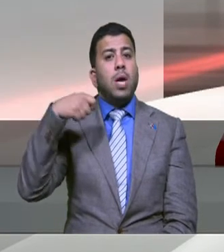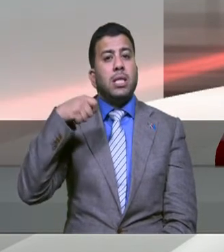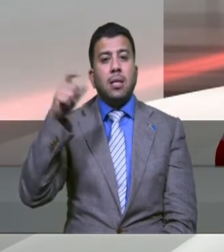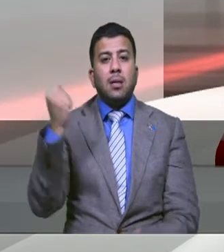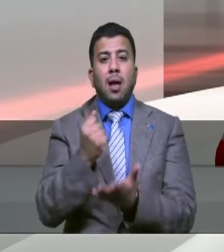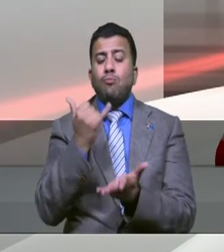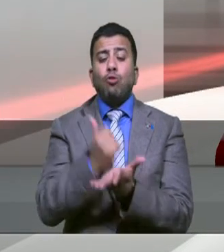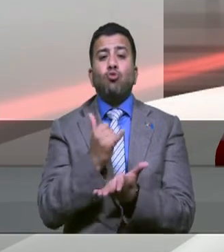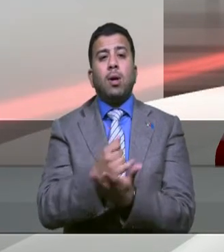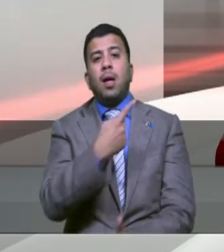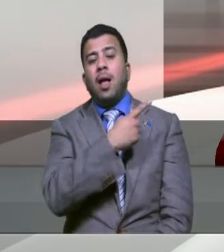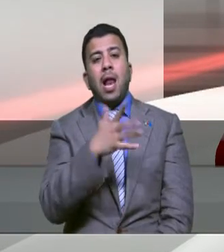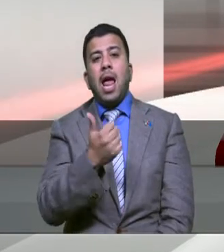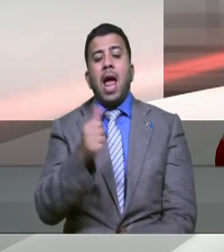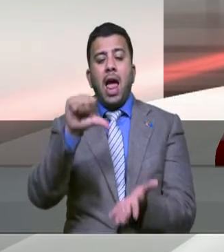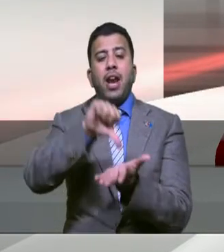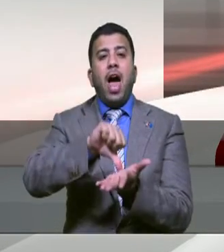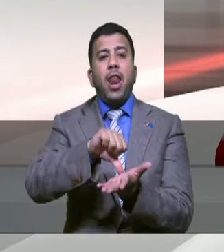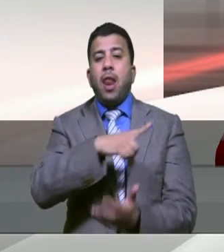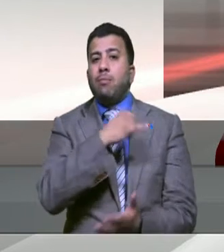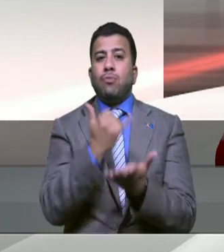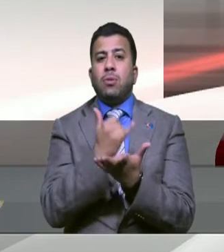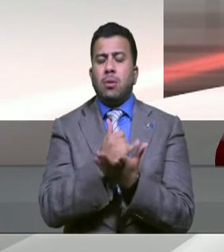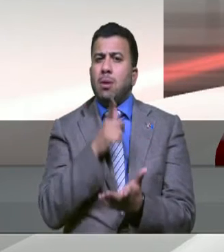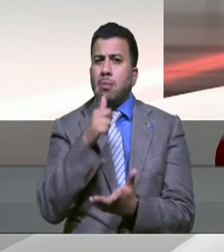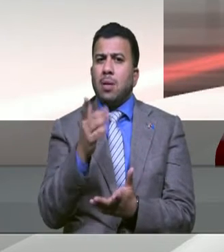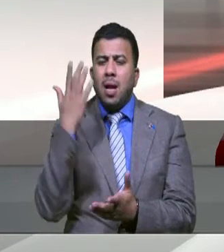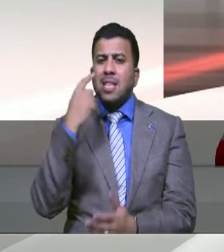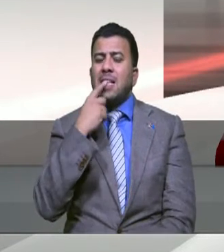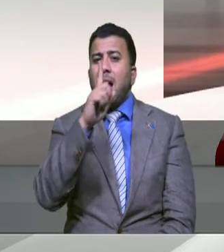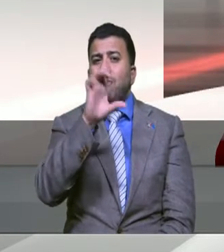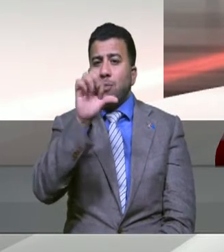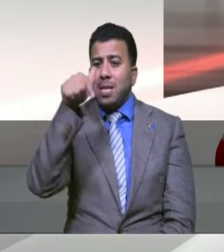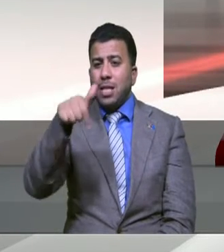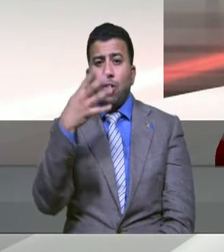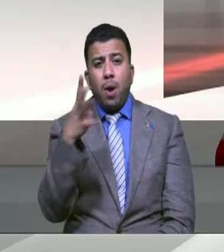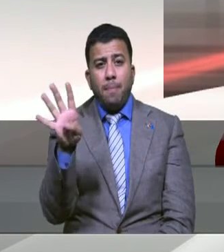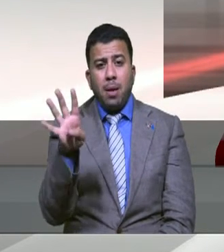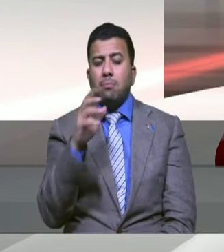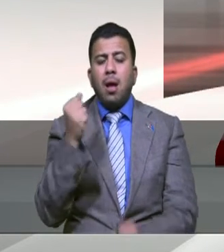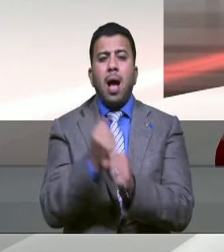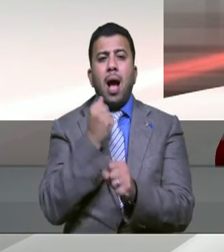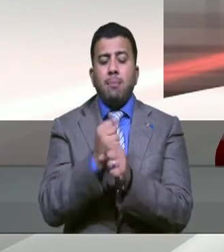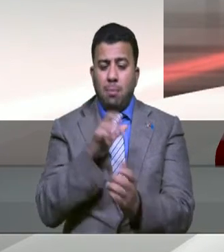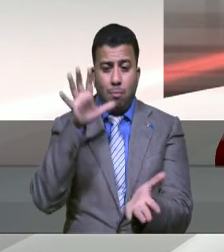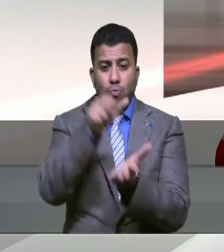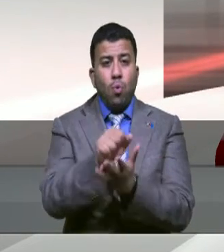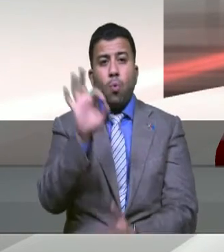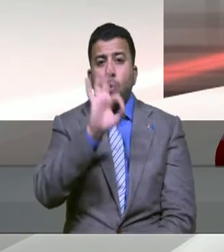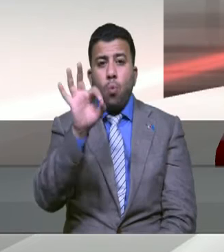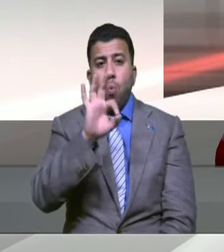طهران؟ عدل. وكيف بيكون هنا؟ قاموا انتقلوا من هناك سنة 46 وعملوا المقر في البحرين.